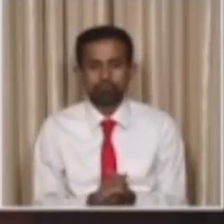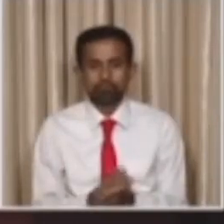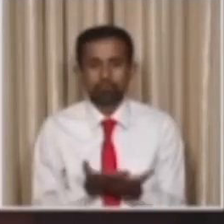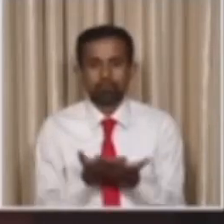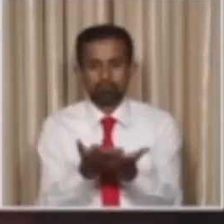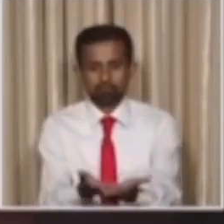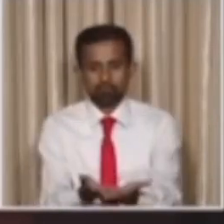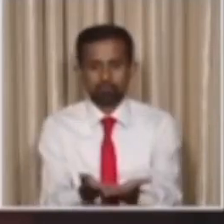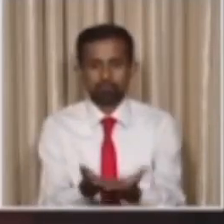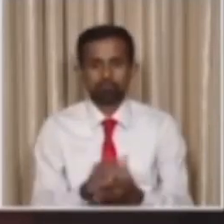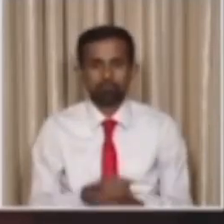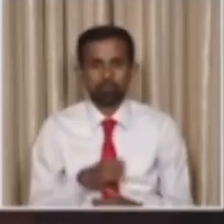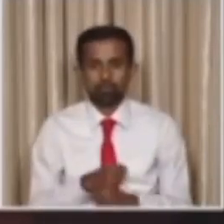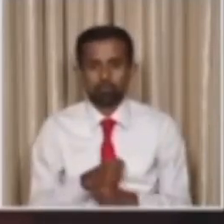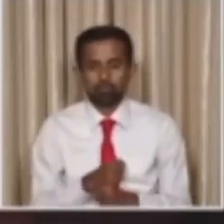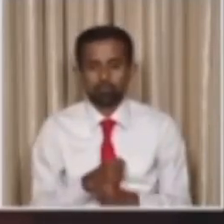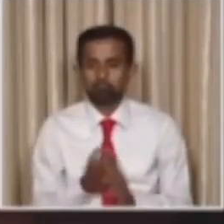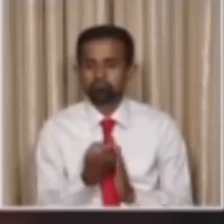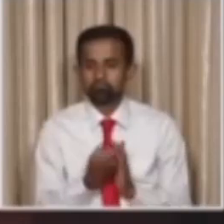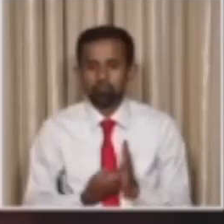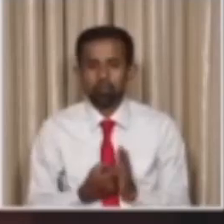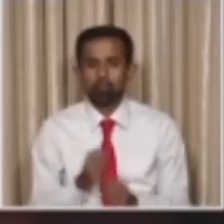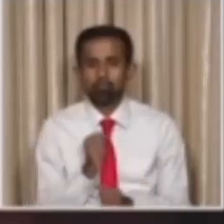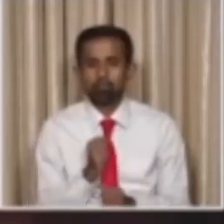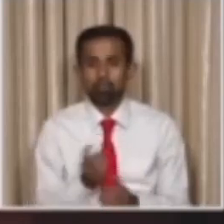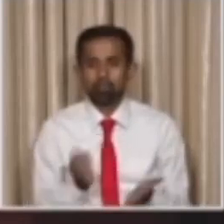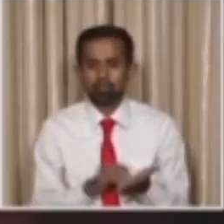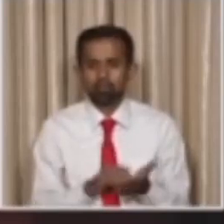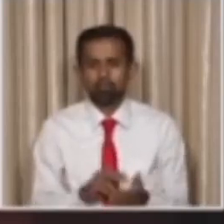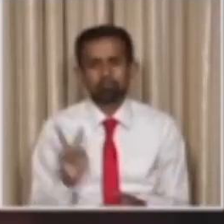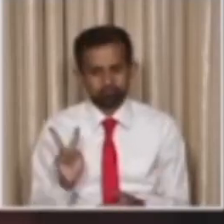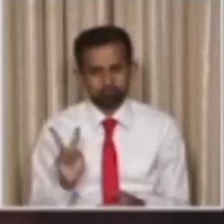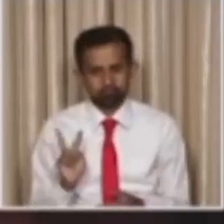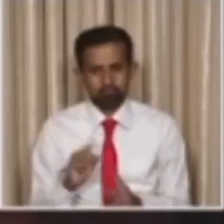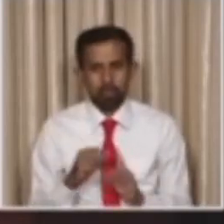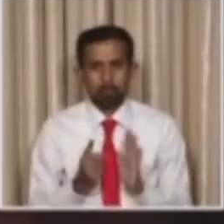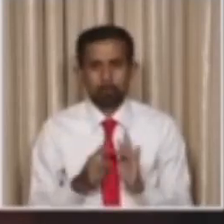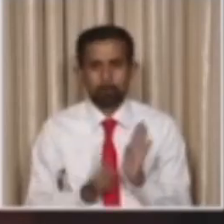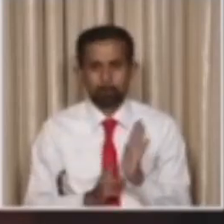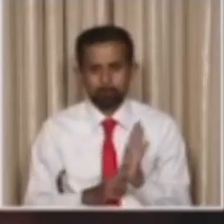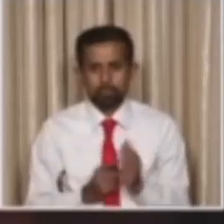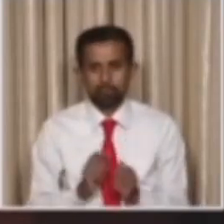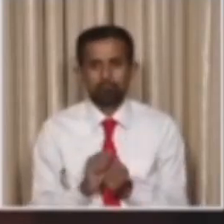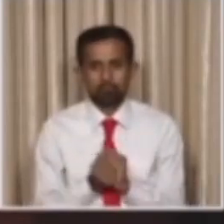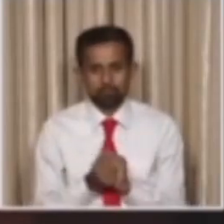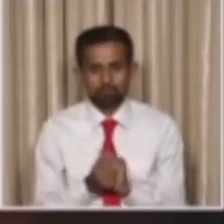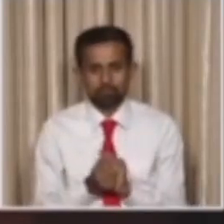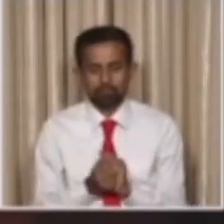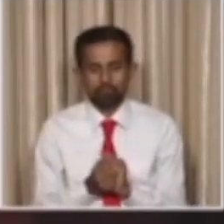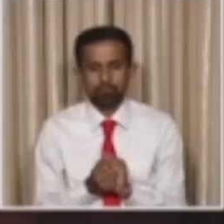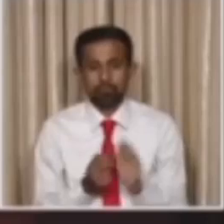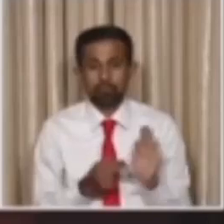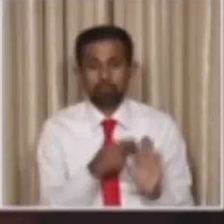සභාගත කරනවා රජයේ ප්‍රතිපත්ති වෙලා තිබෙන්නේ දෙවරක් පමණක් විදුලි බිල්පත සංශෝධනය කිරීම. ඒ නිසා